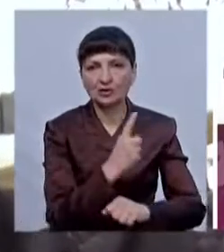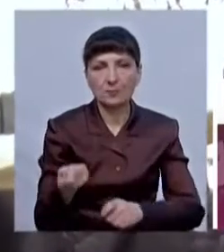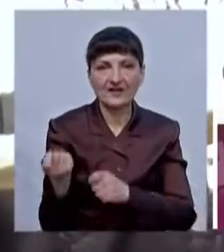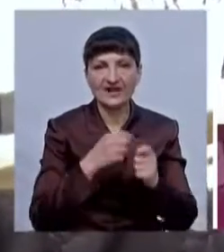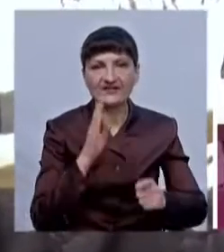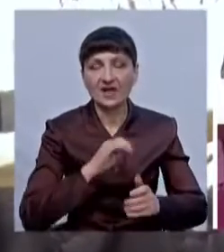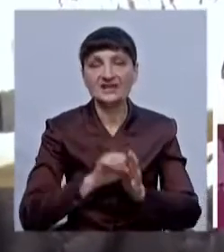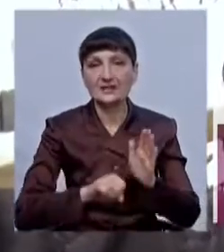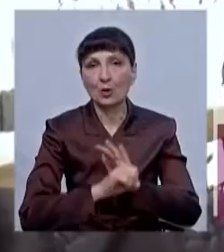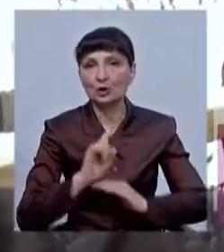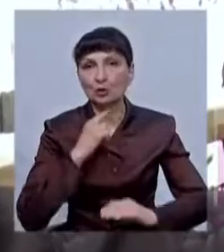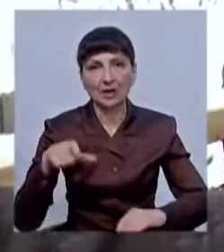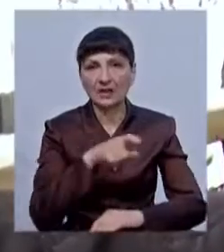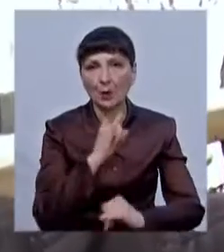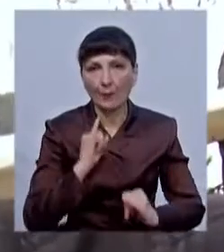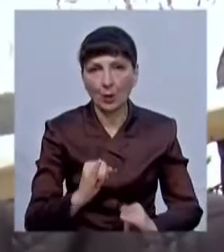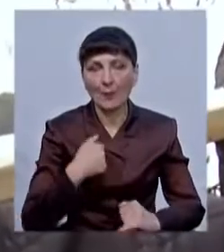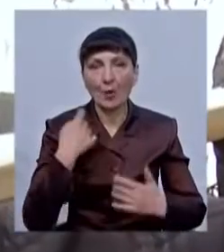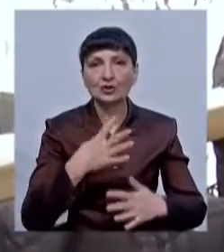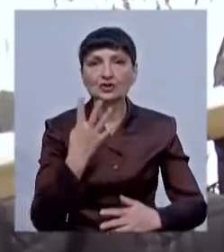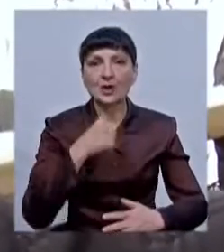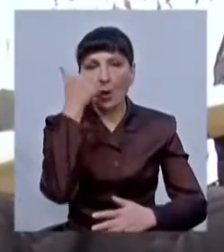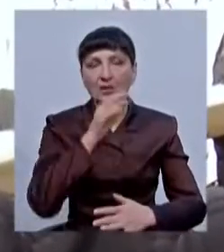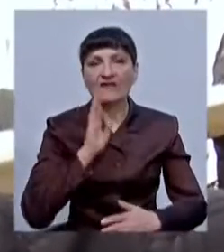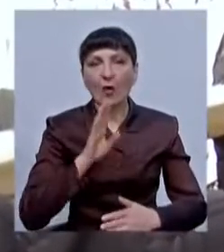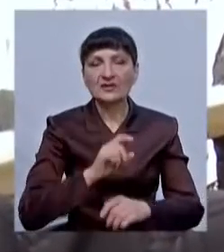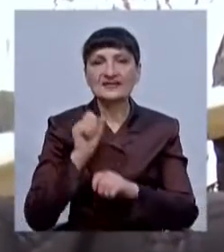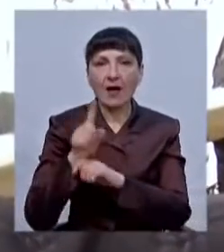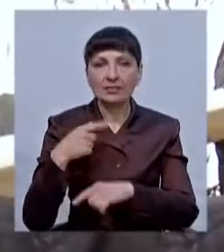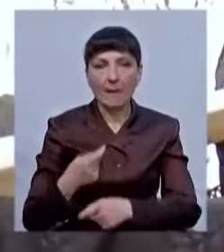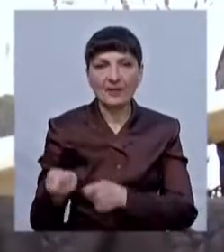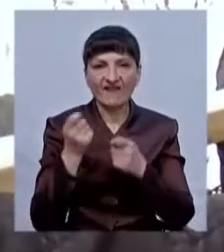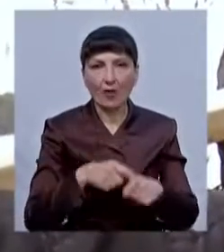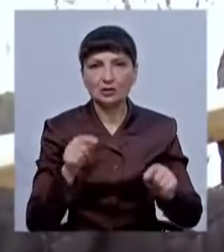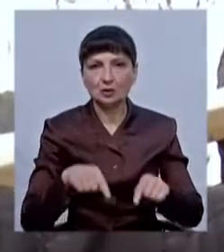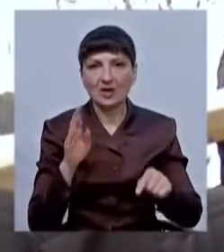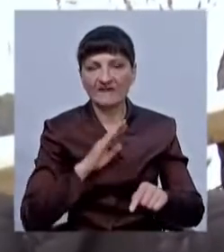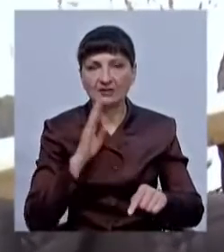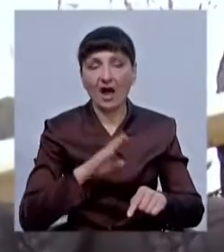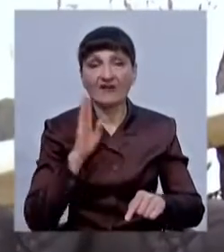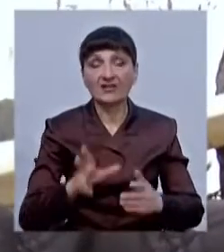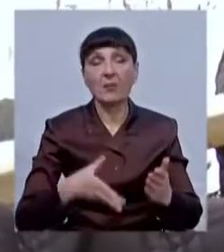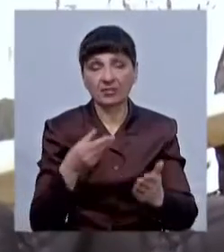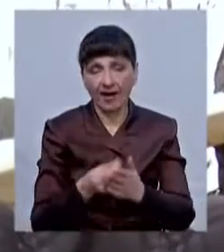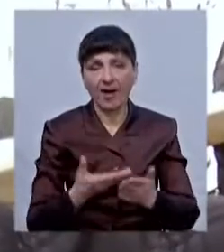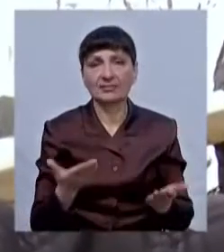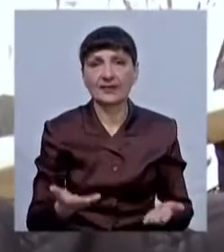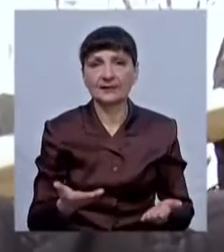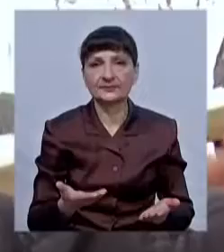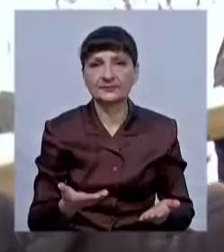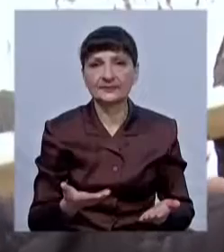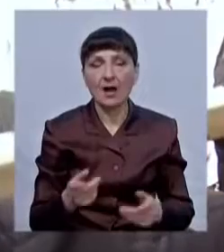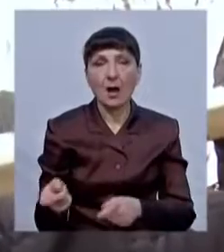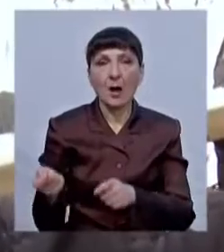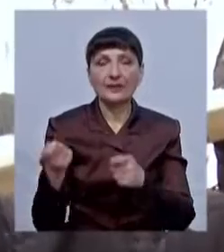с этим сложнее. И вот мы уже 4 года подряд воду заказываем, и нам ее сюда привозят. Вода также платная.